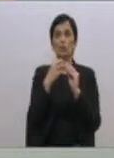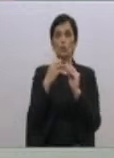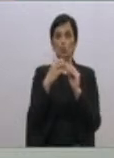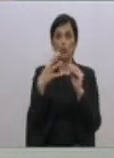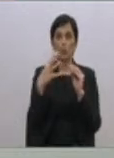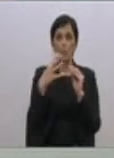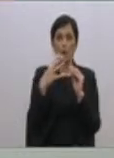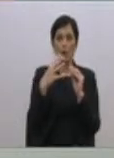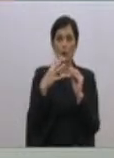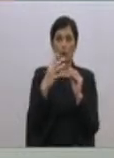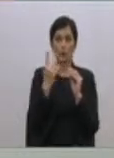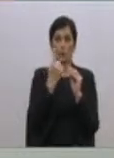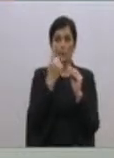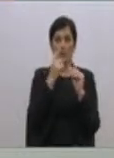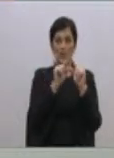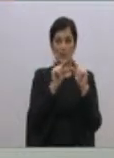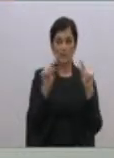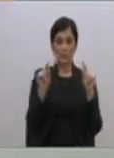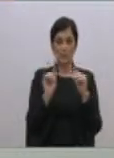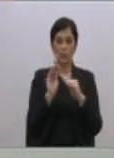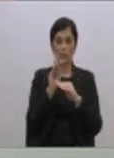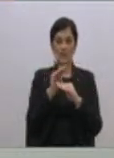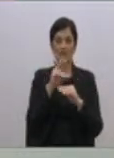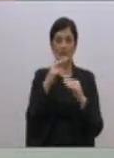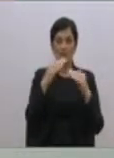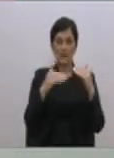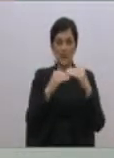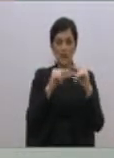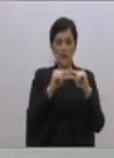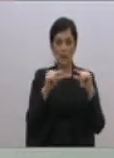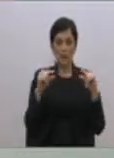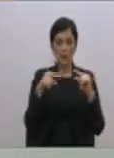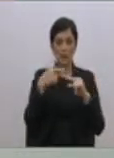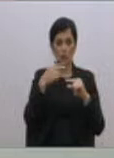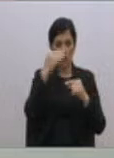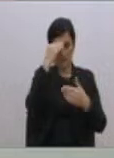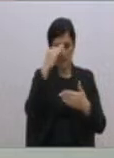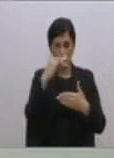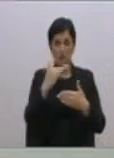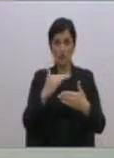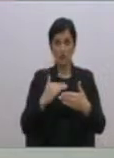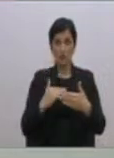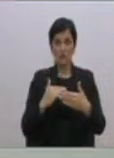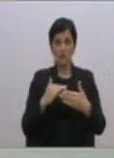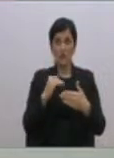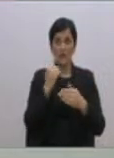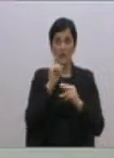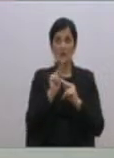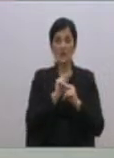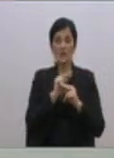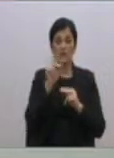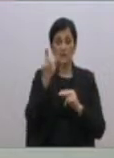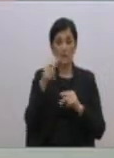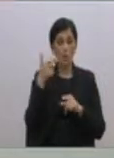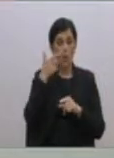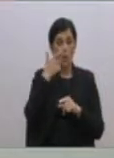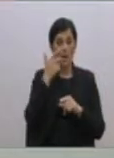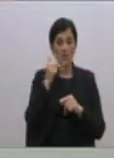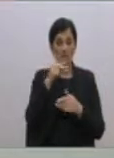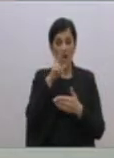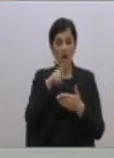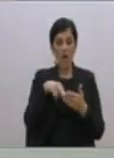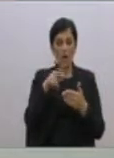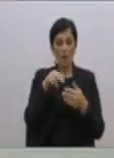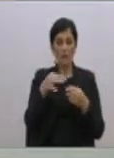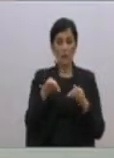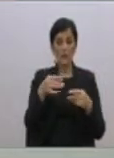de muhli, spirol, pirol, punct, stai matos, stai cu puncte, ce s-a vamisat, șem de ghișina asit. Infrastructurii, operatorii s-au dat autorizat cu pirșorii,